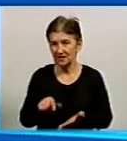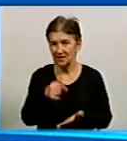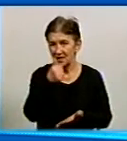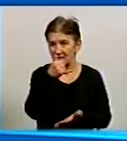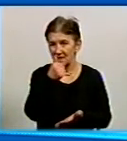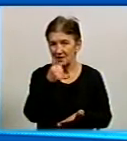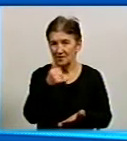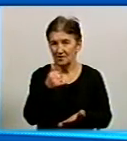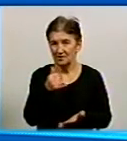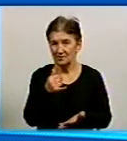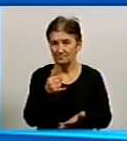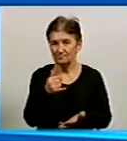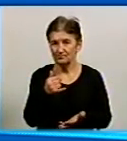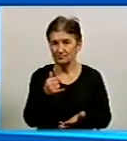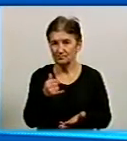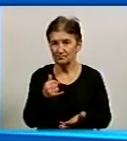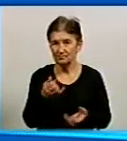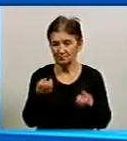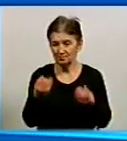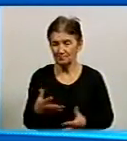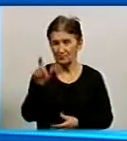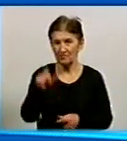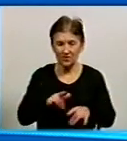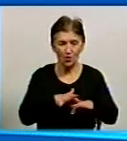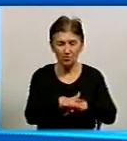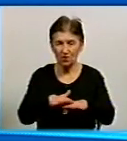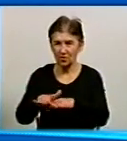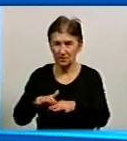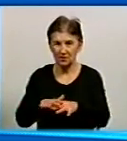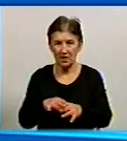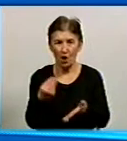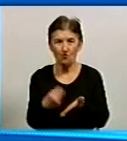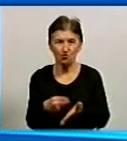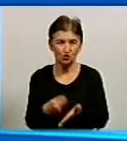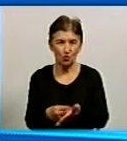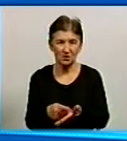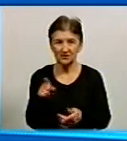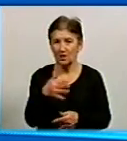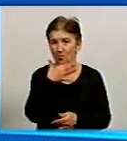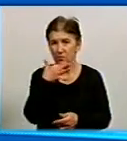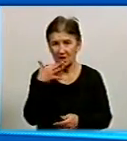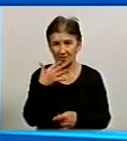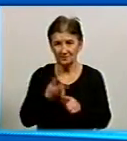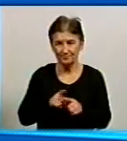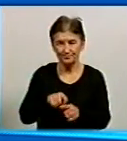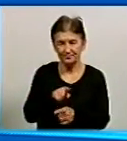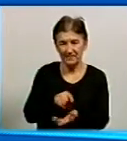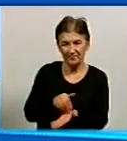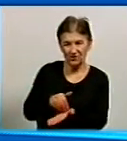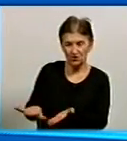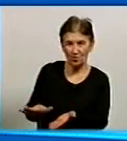глядач, пересічний мешканець міста, обрахувати кошторис проєкту. Це багатьох, можливо, відштовхує? Чи йшлося про